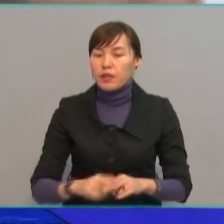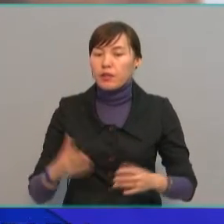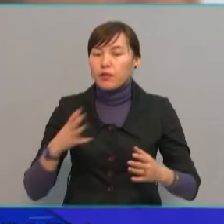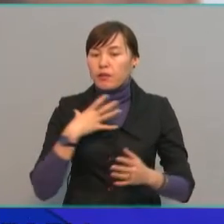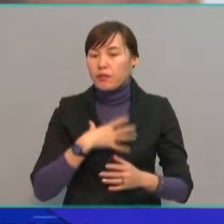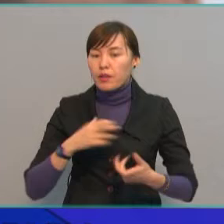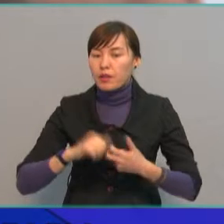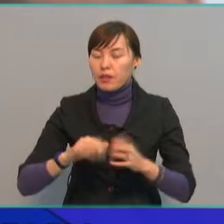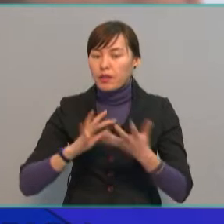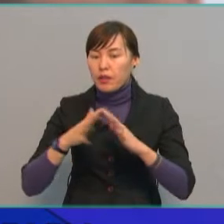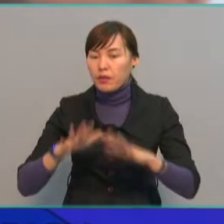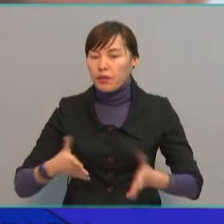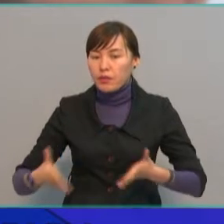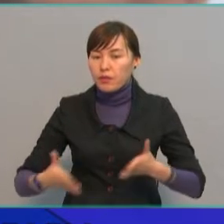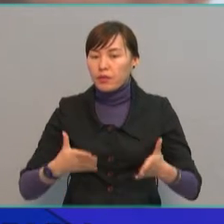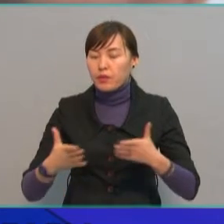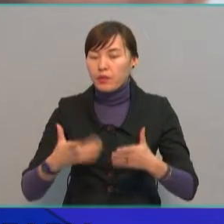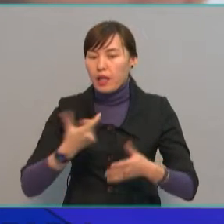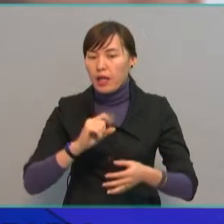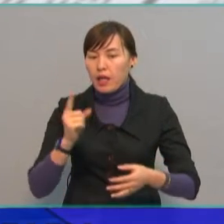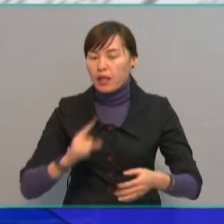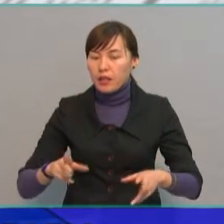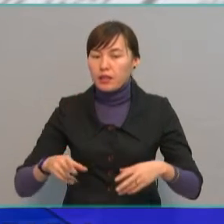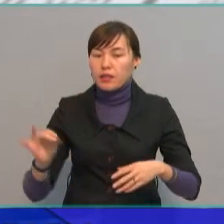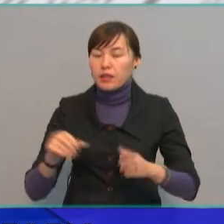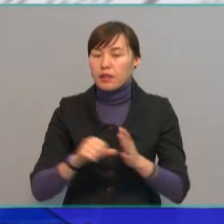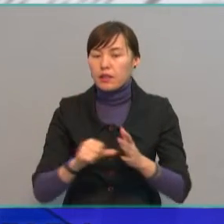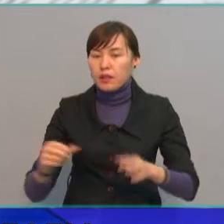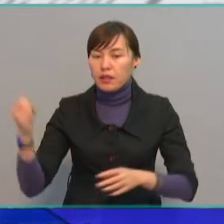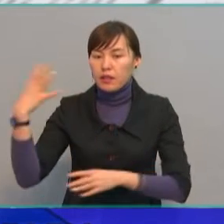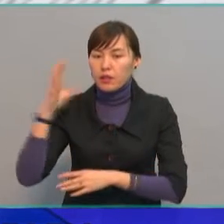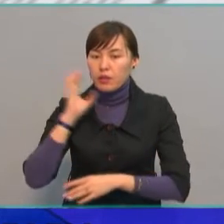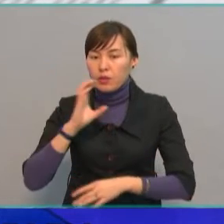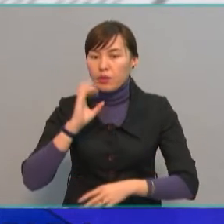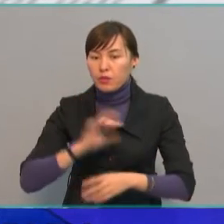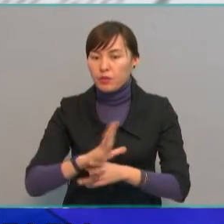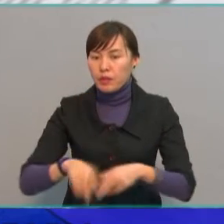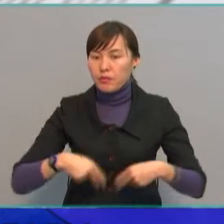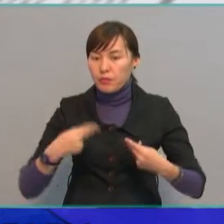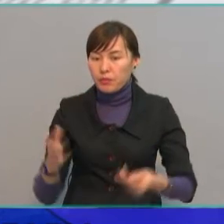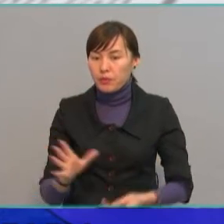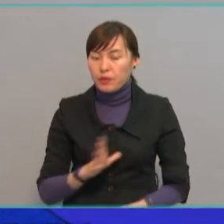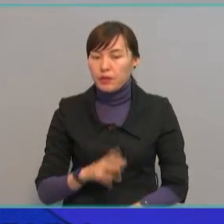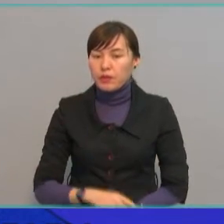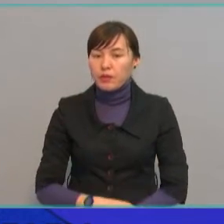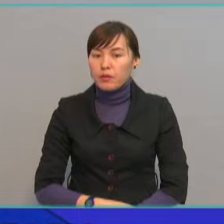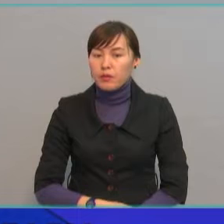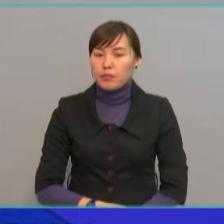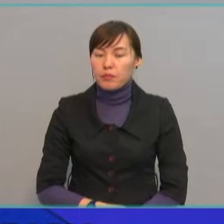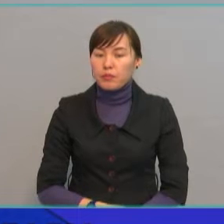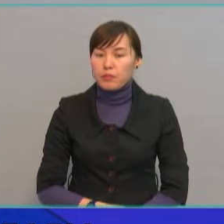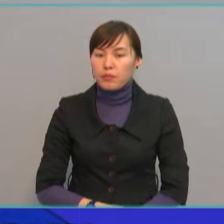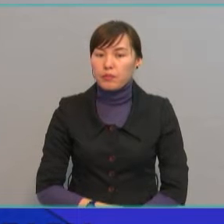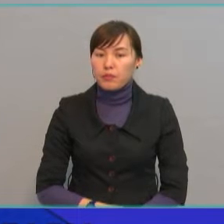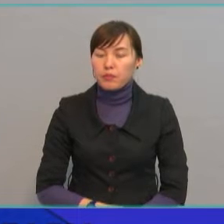Олардың өзектісі елді мекендерге жол салу, газ тарту және электр жарығы мен ауыз сумен қамту болды. Жасаған айтылған